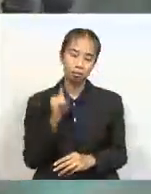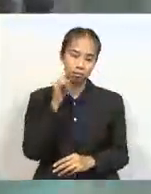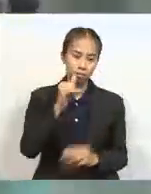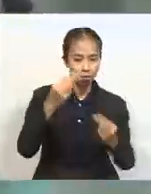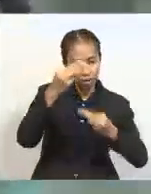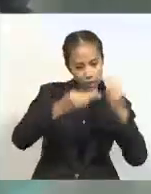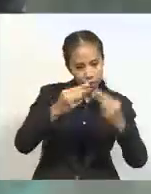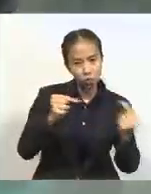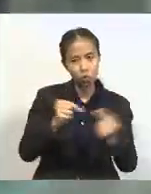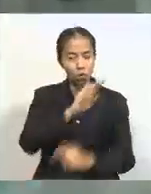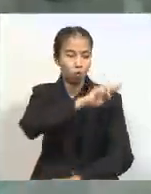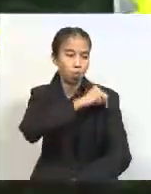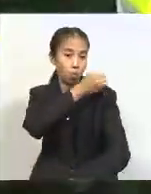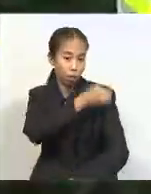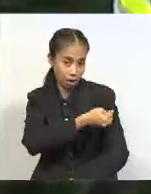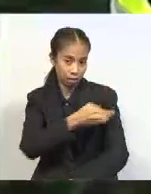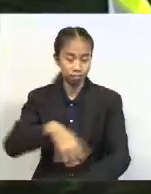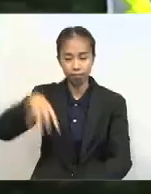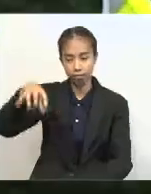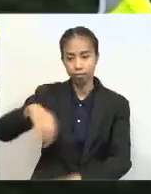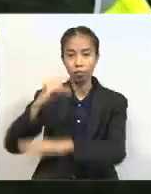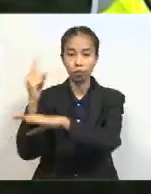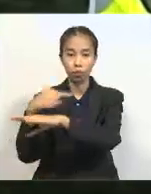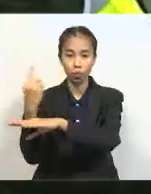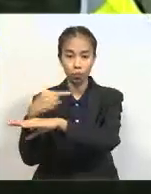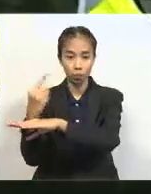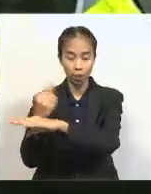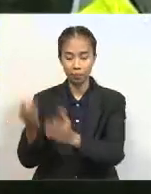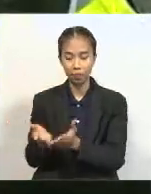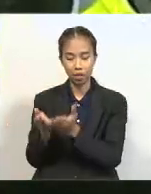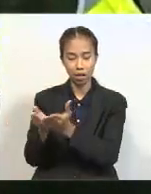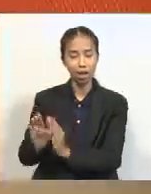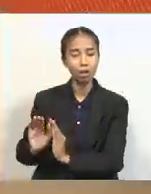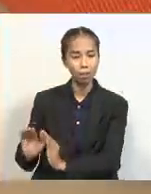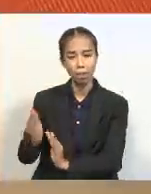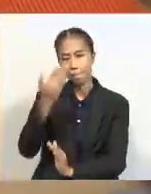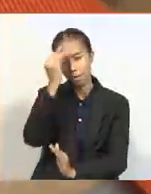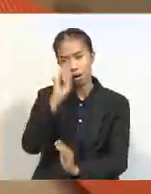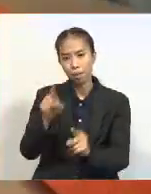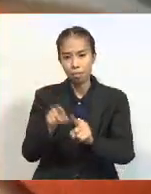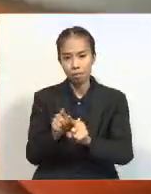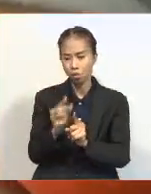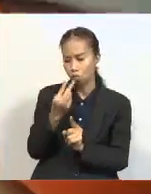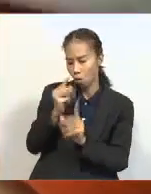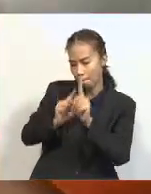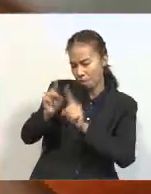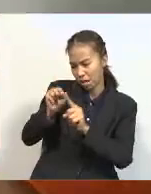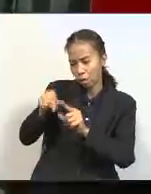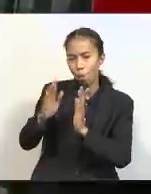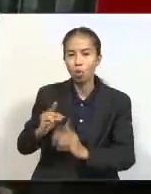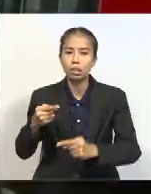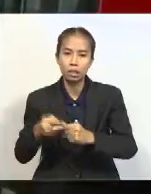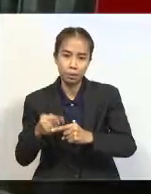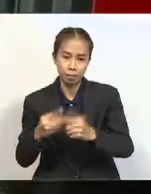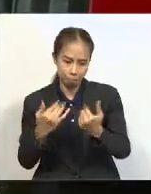มโรงพยาบาลระดับ2ที่โรงเก็บเฮลิคอปเตอร์ของเรือหลวงอ่างทองซึ่งเป็นจุดคัดแยกประเมินผู้ป่วยเจ็บณพื้นที่เกิดเหตุมี